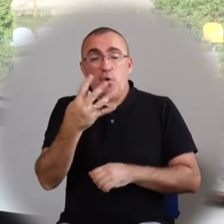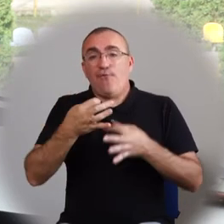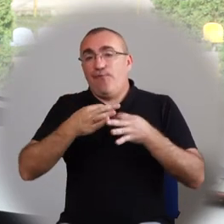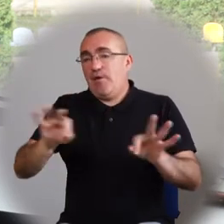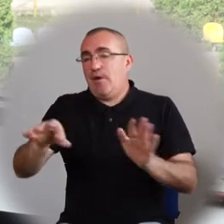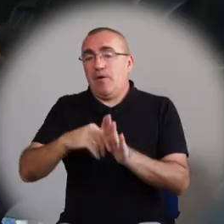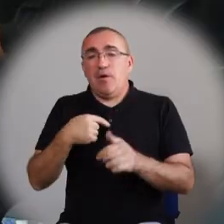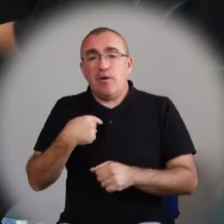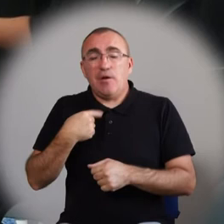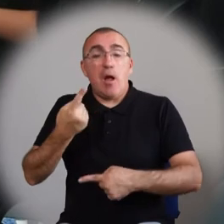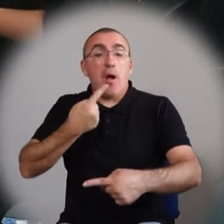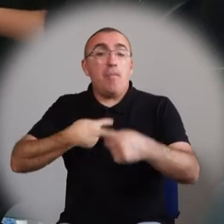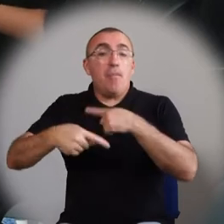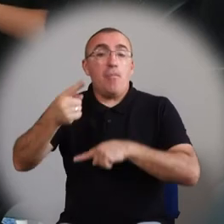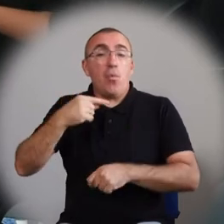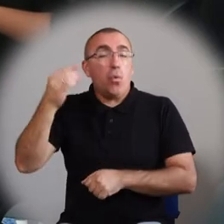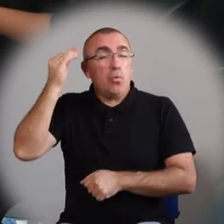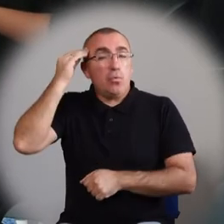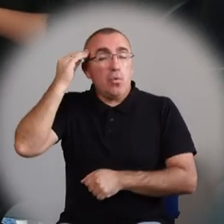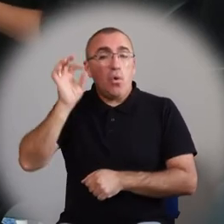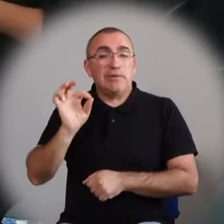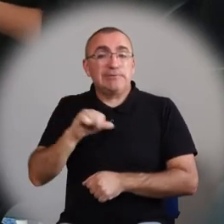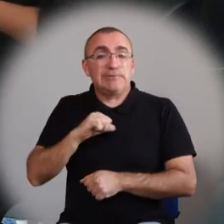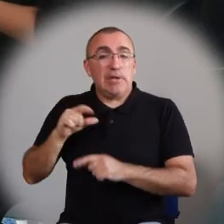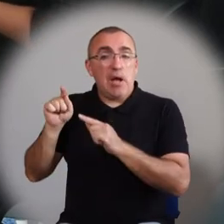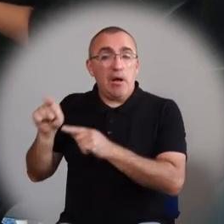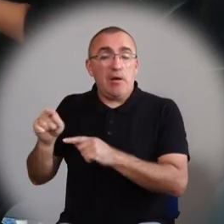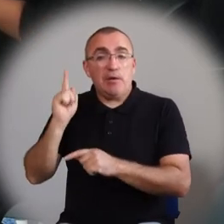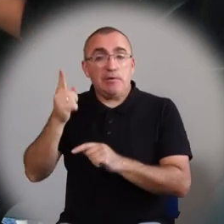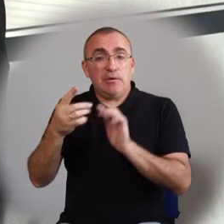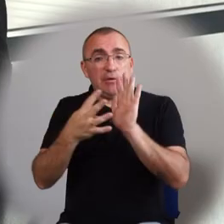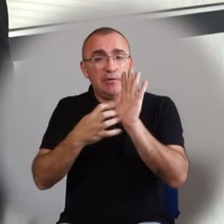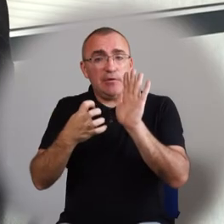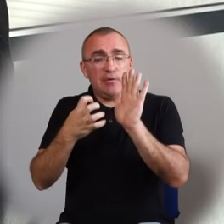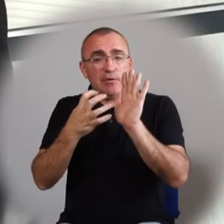4 вільних виборів. Ну, я, наприклад, чому повертаюся подумки саме в